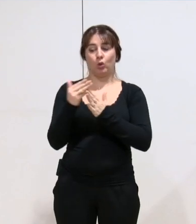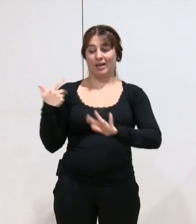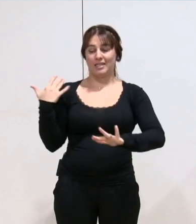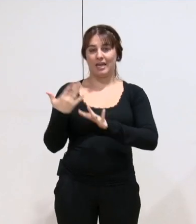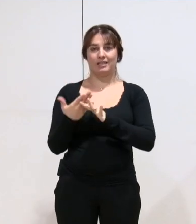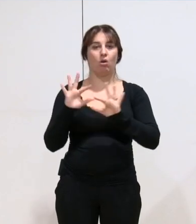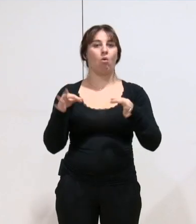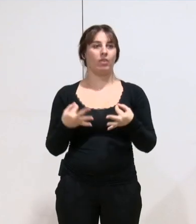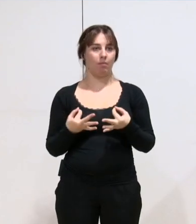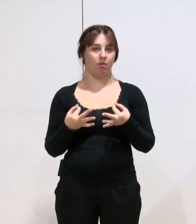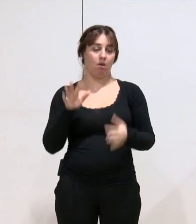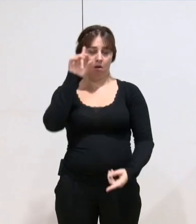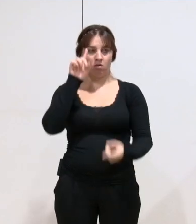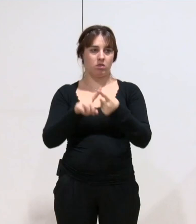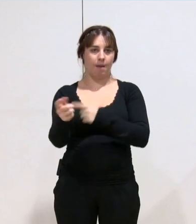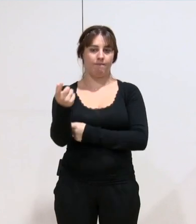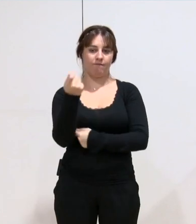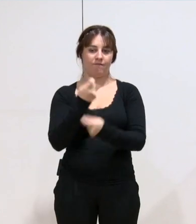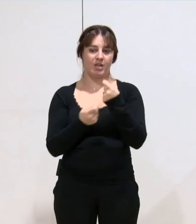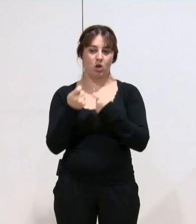délibération d'ordre financière,